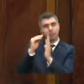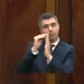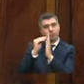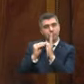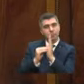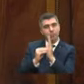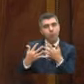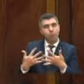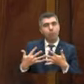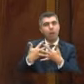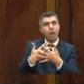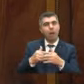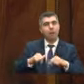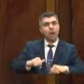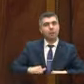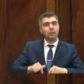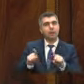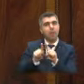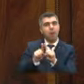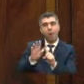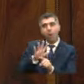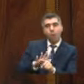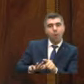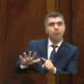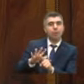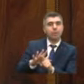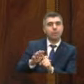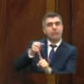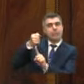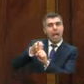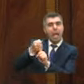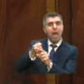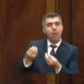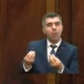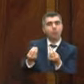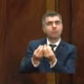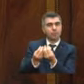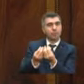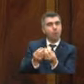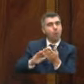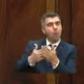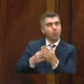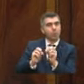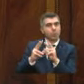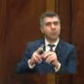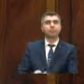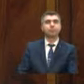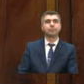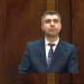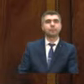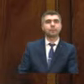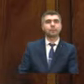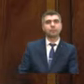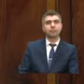قطاعات، وهذا الشيء كل شيء درناه بروح وطنيه، بروح وطنيه بروح عاليه فهمتيني.